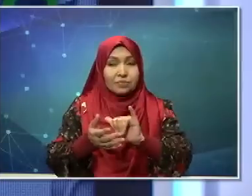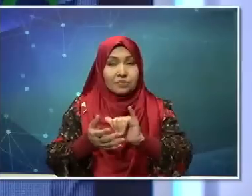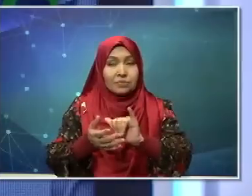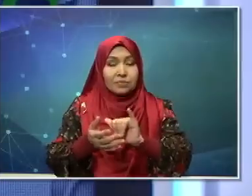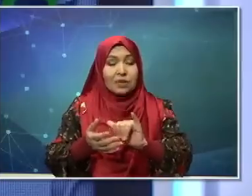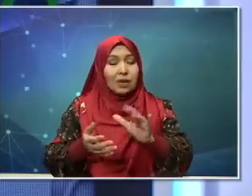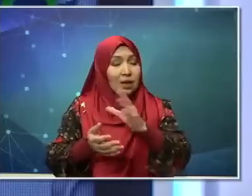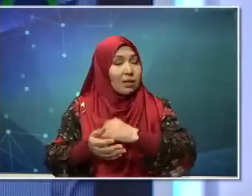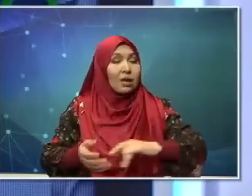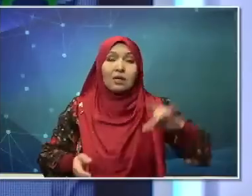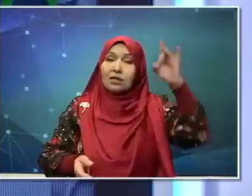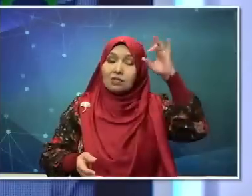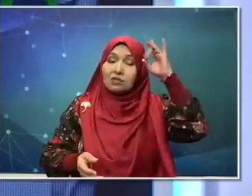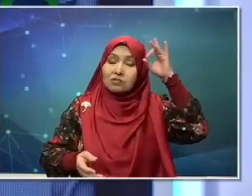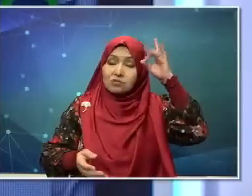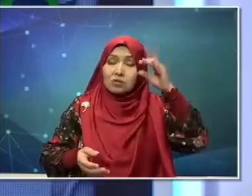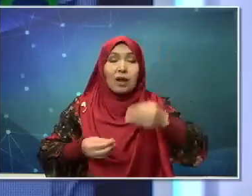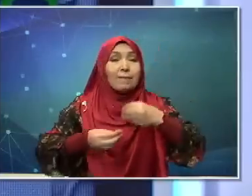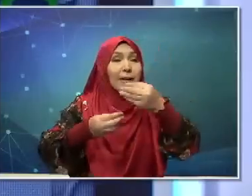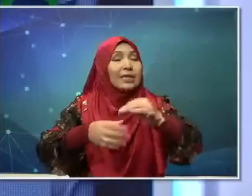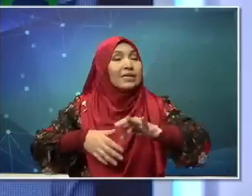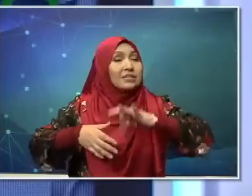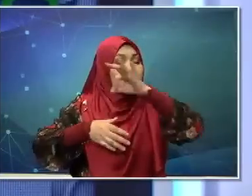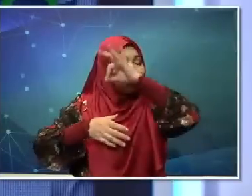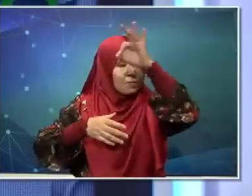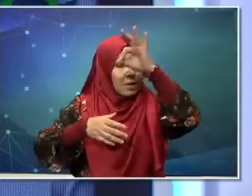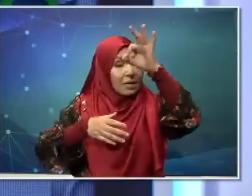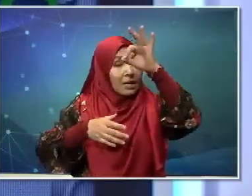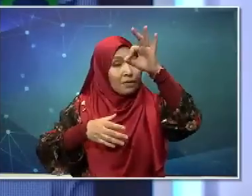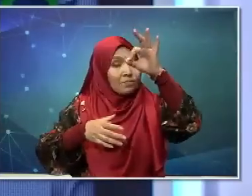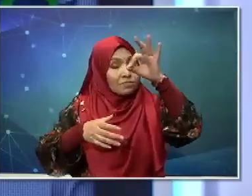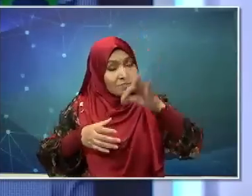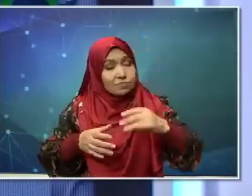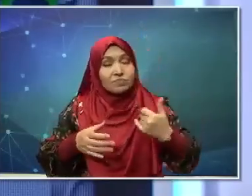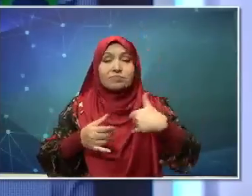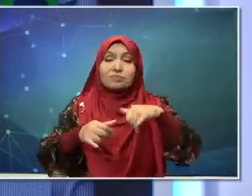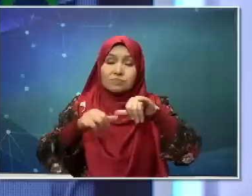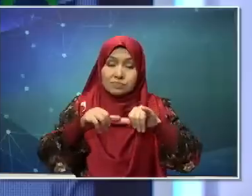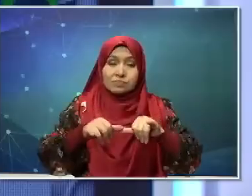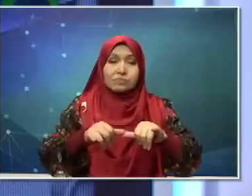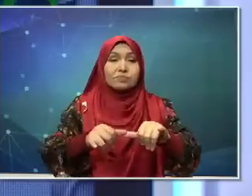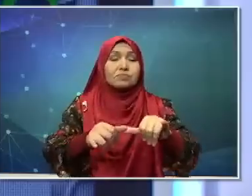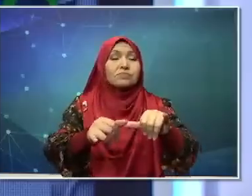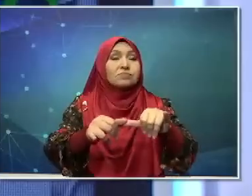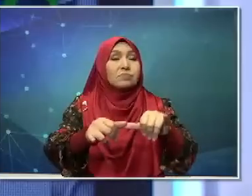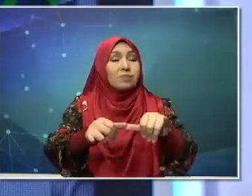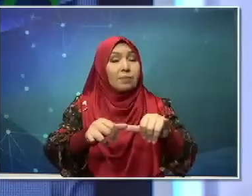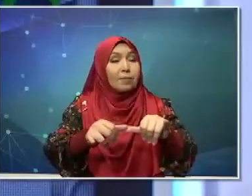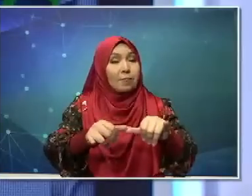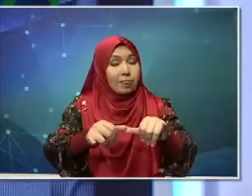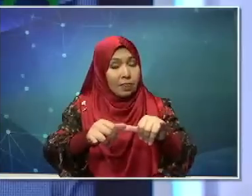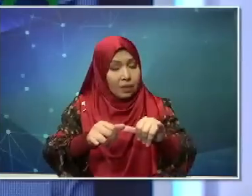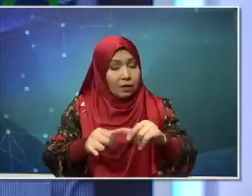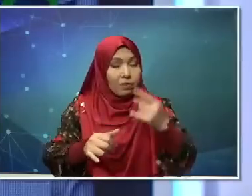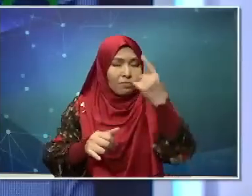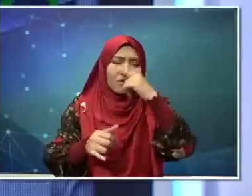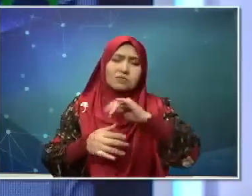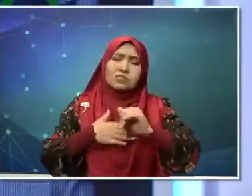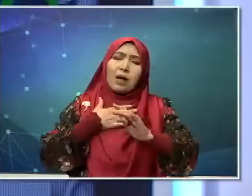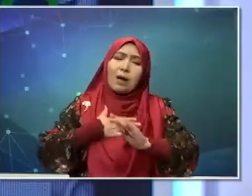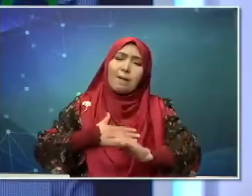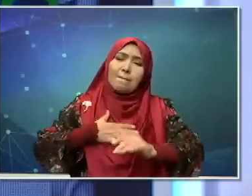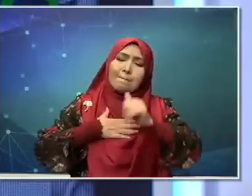Jadi semangat gitu jadi hari lebaran ini untuk kita terus Mbak dalam otak betul ambil kesempatan bertanya haba